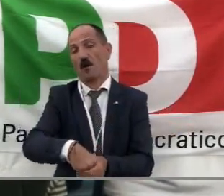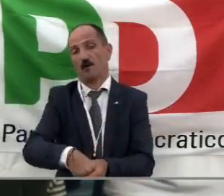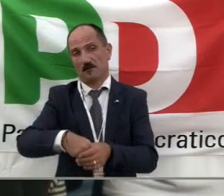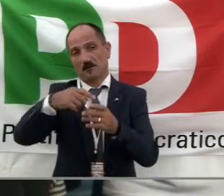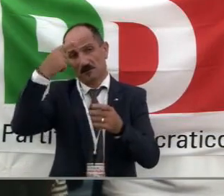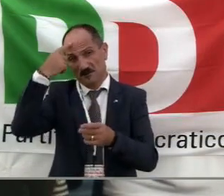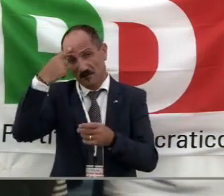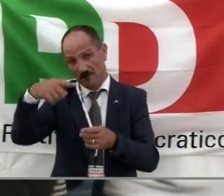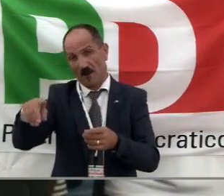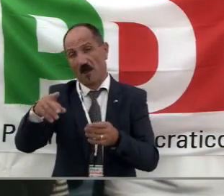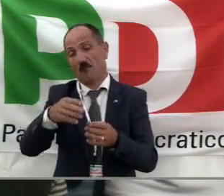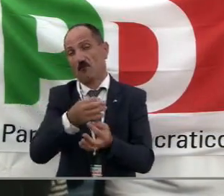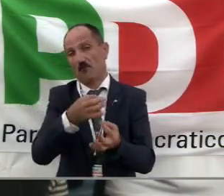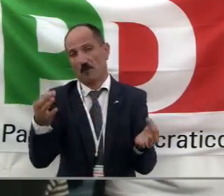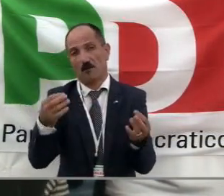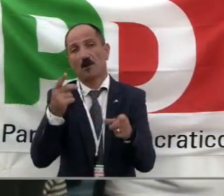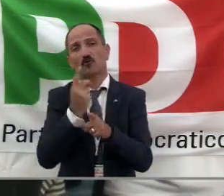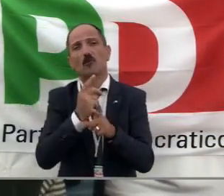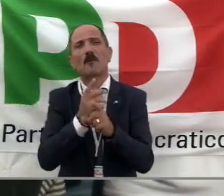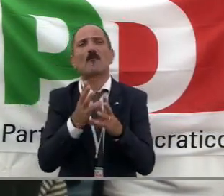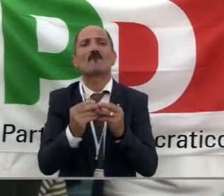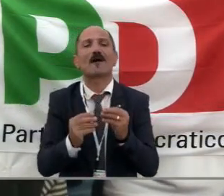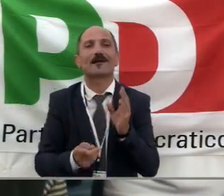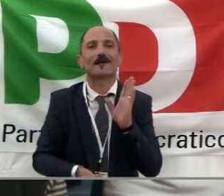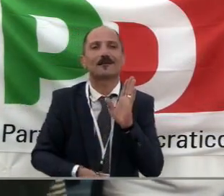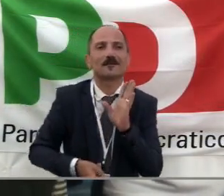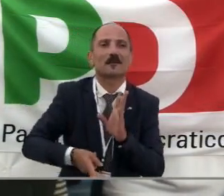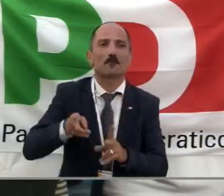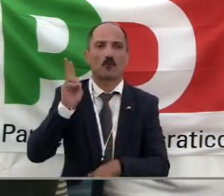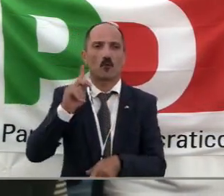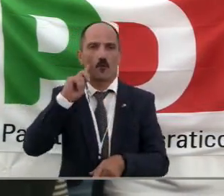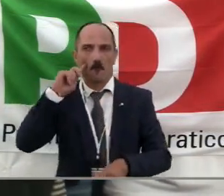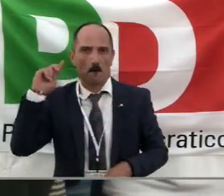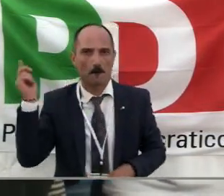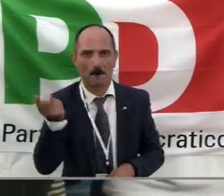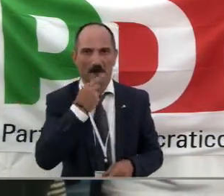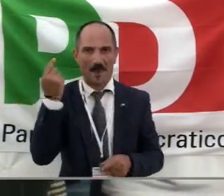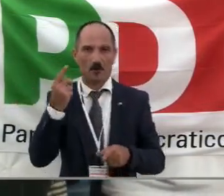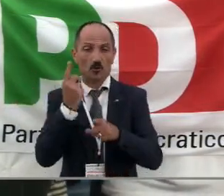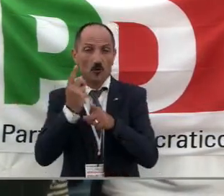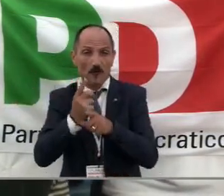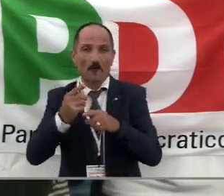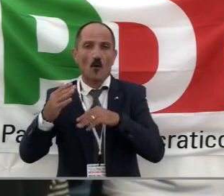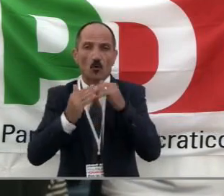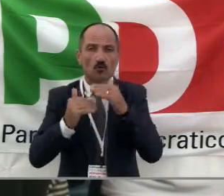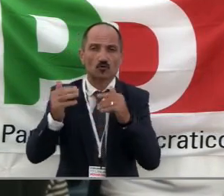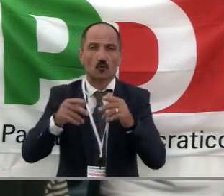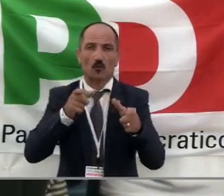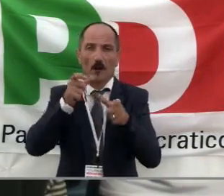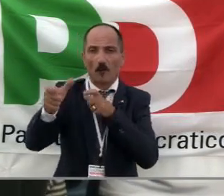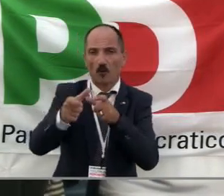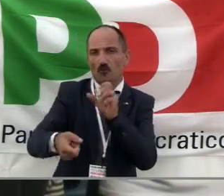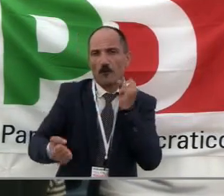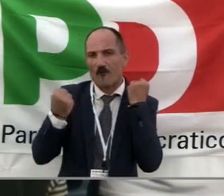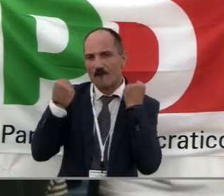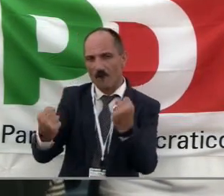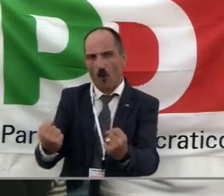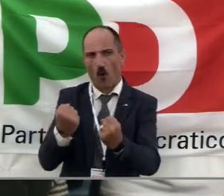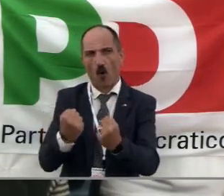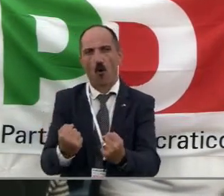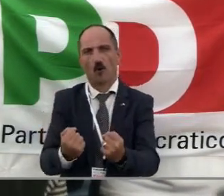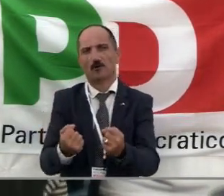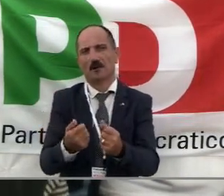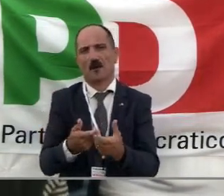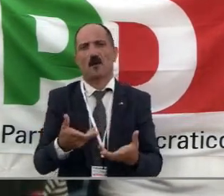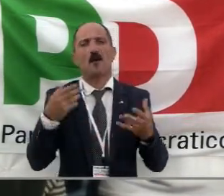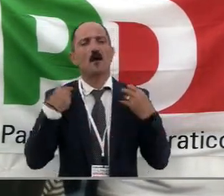sappiamo che dobbiamo fare di più, meglio, dobbiamo costruire un rapporto più forte tra ciò che facciamo